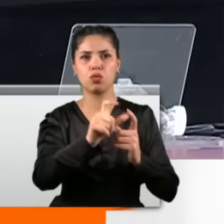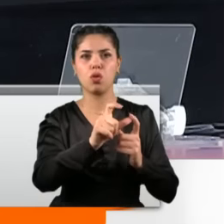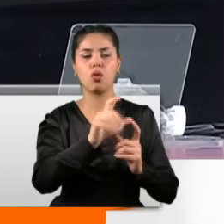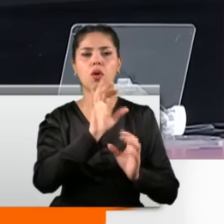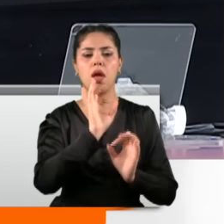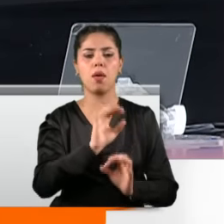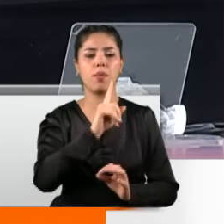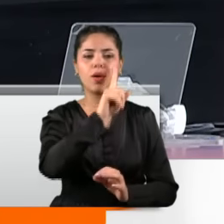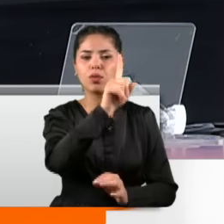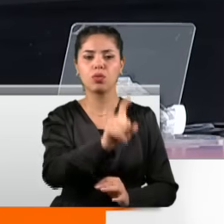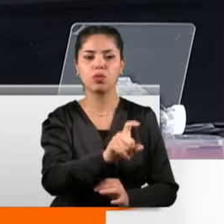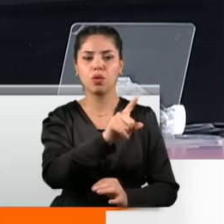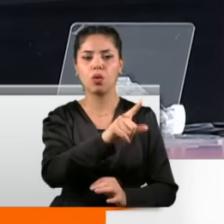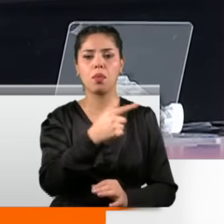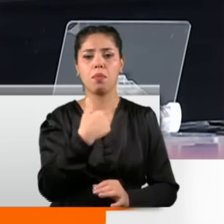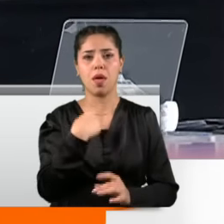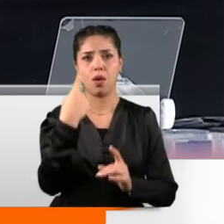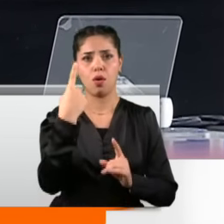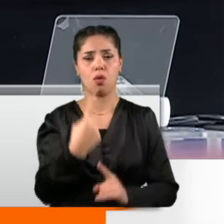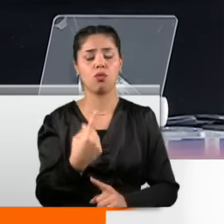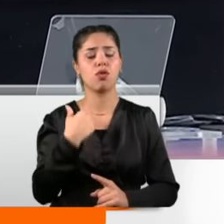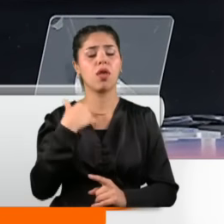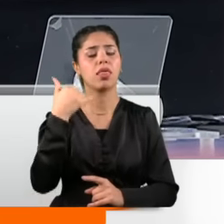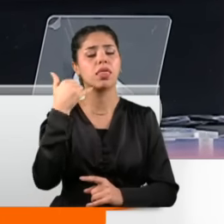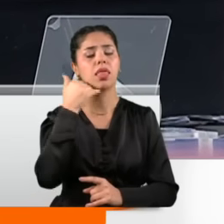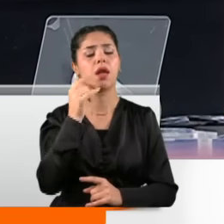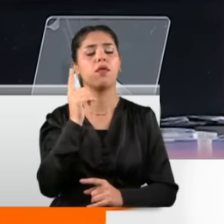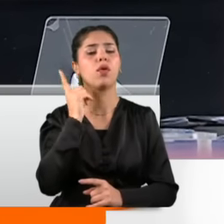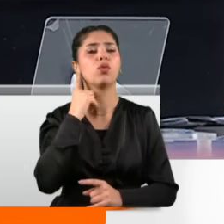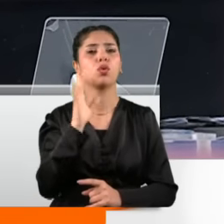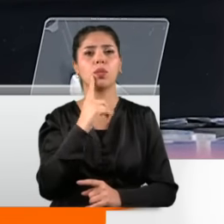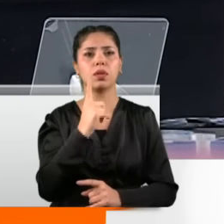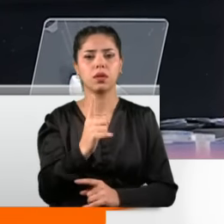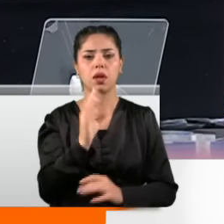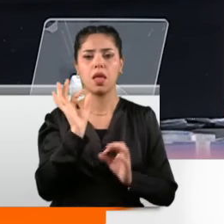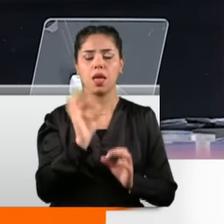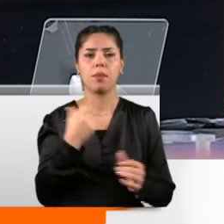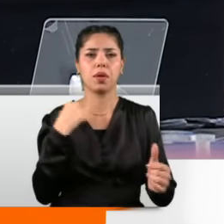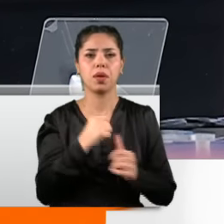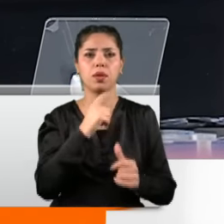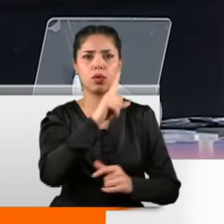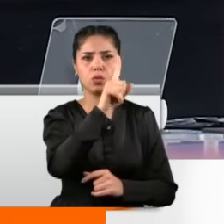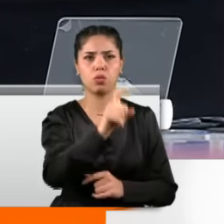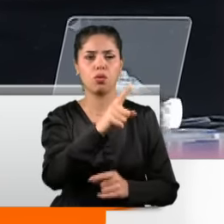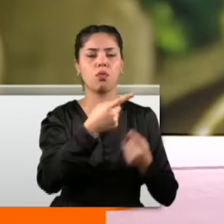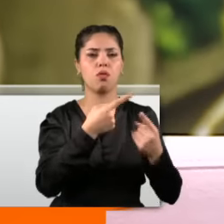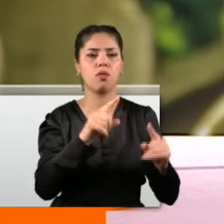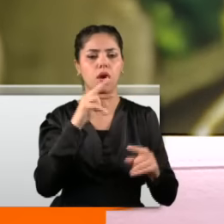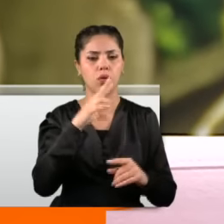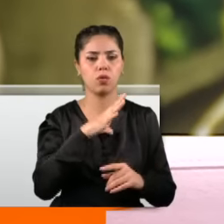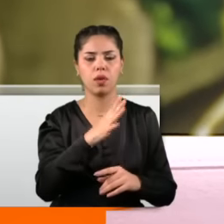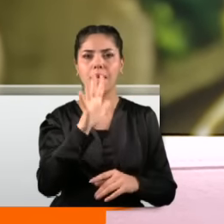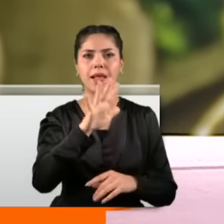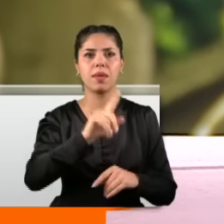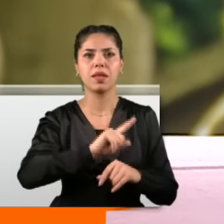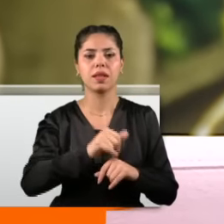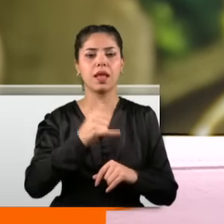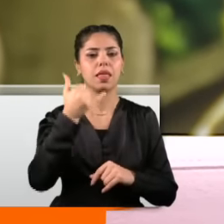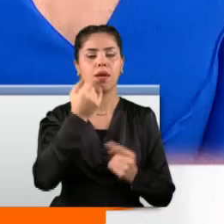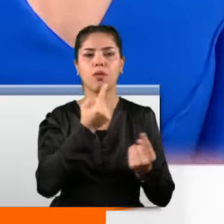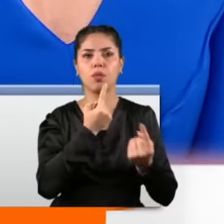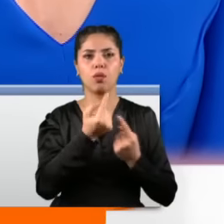Rabia'ya sorduğumuzda ben önce telefonu duymadım dedi. Sonra tekrar tekrar sorduğumuzda da başka bir açıklama yaptı. O 55 saniyelik